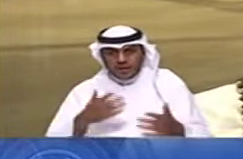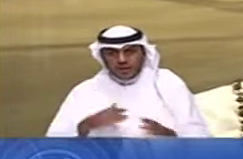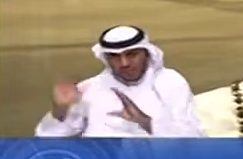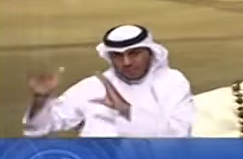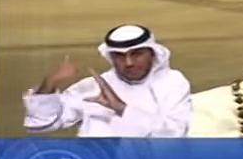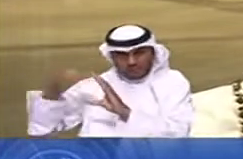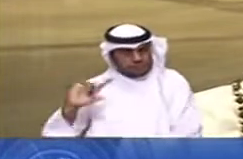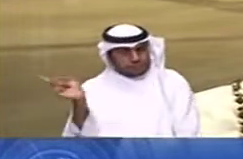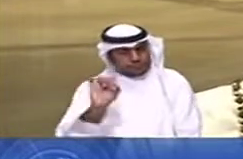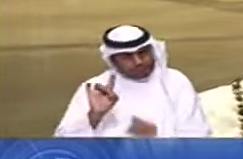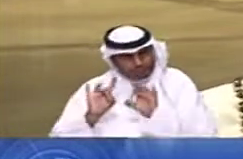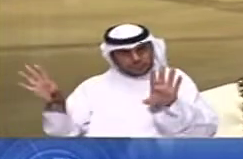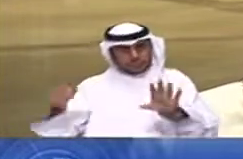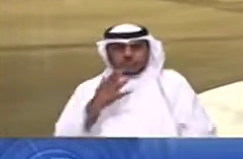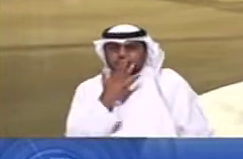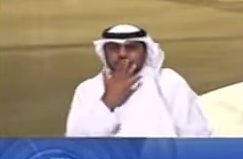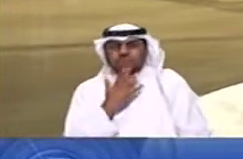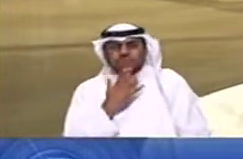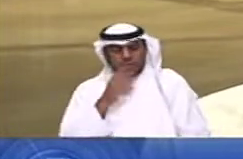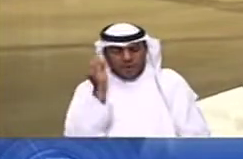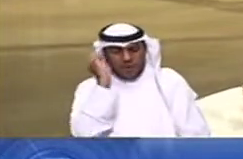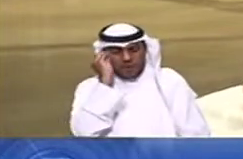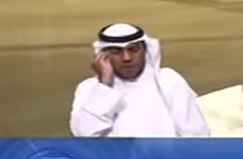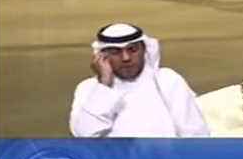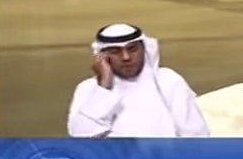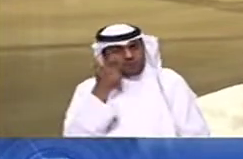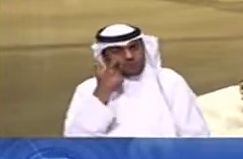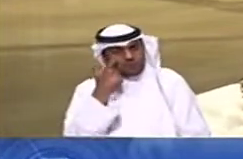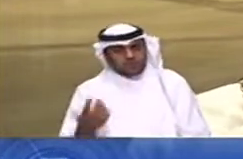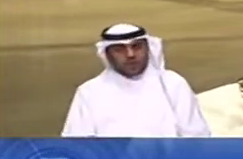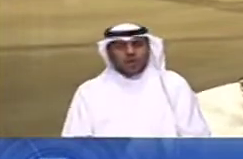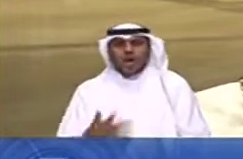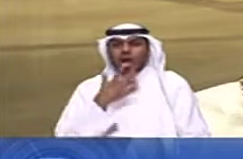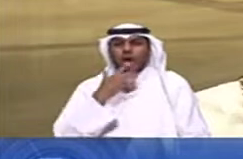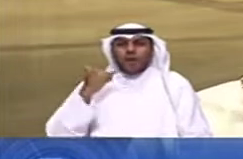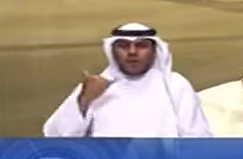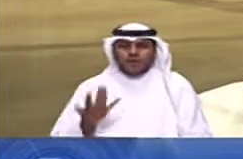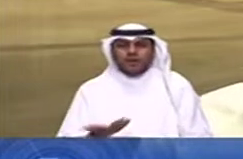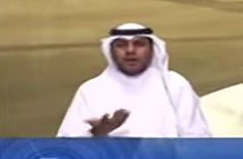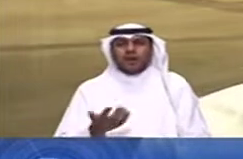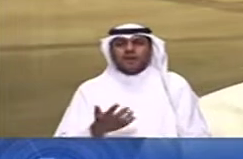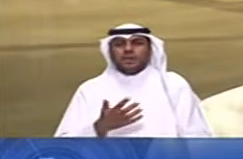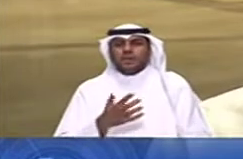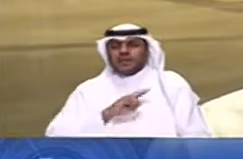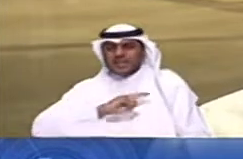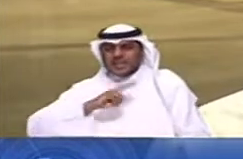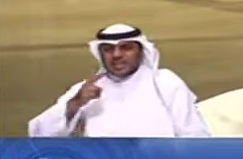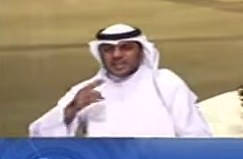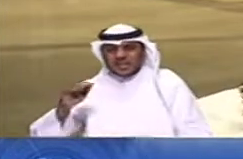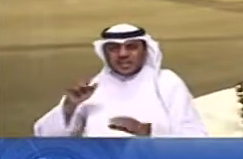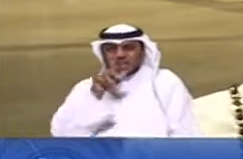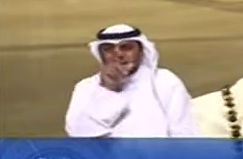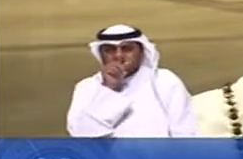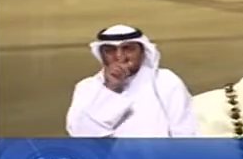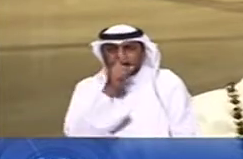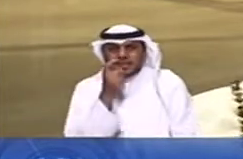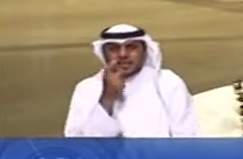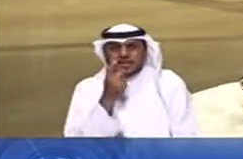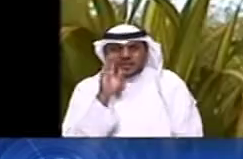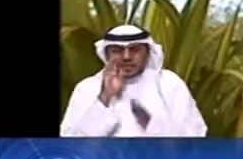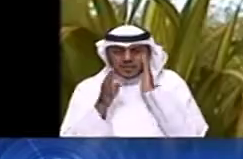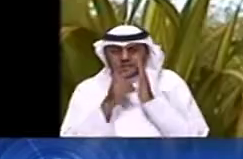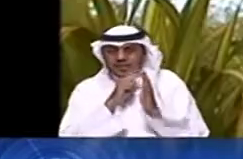في جميع وسائل التواصل الاجتماعي، وإنما ناخذ من واتساب وهذول الأشياء عشان ما تأثر علينا نفسيا وتخوفنا وتخوف اللي